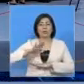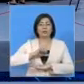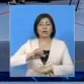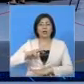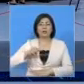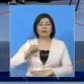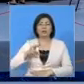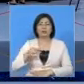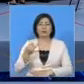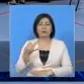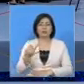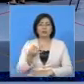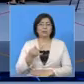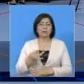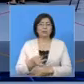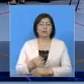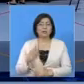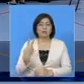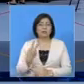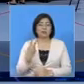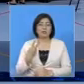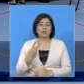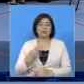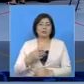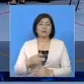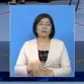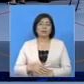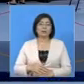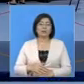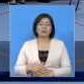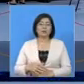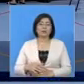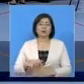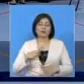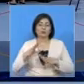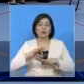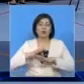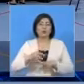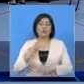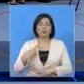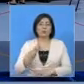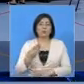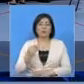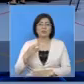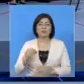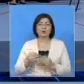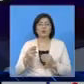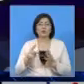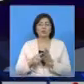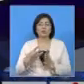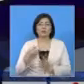қаласында екі кезең оқу-жаттығу жиыны өтеді. Ол 20-шы шілде мен 17-ші маусым